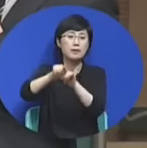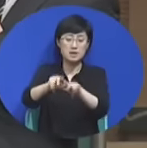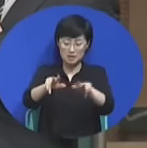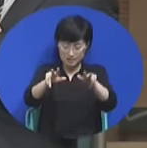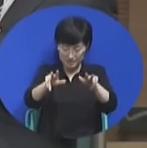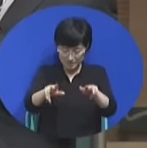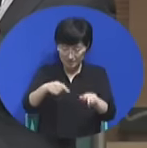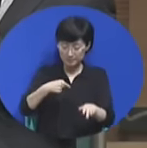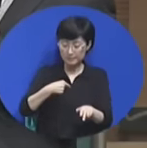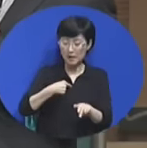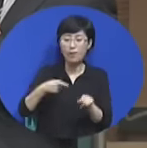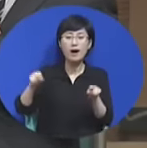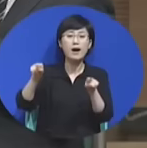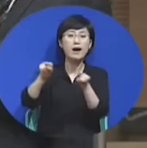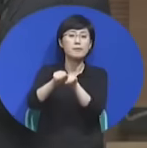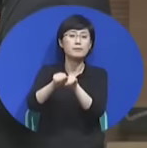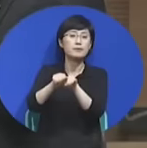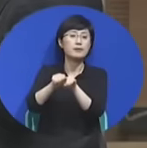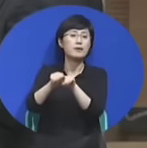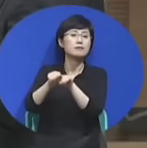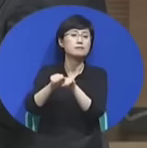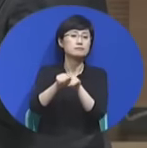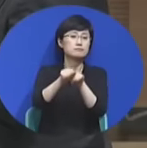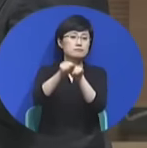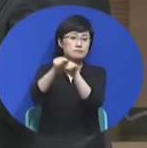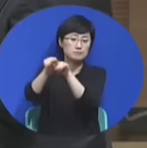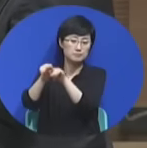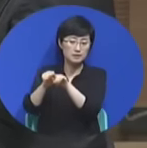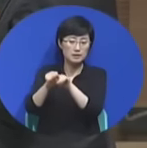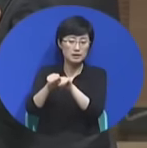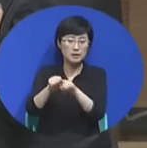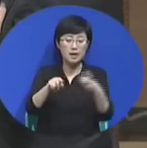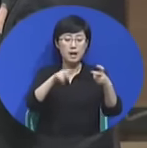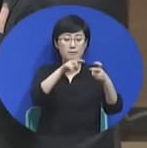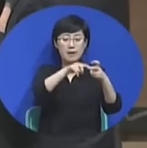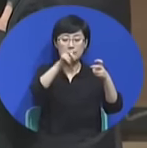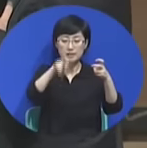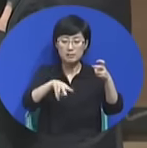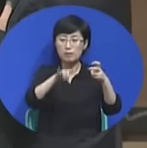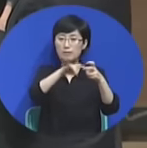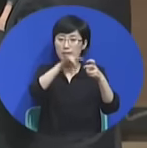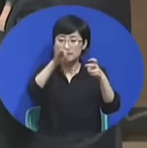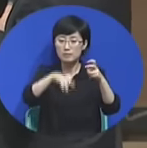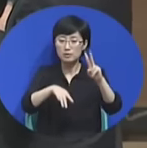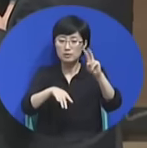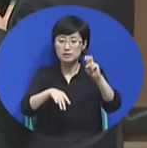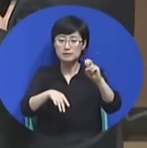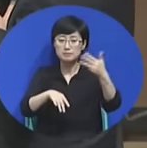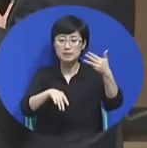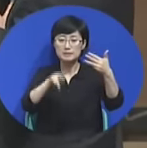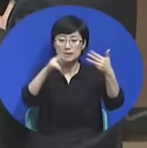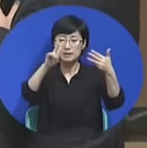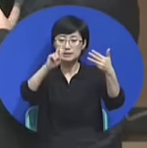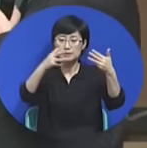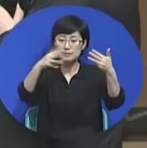지금도 나와 함께 계시는 거죠. 是现在也与我同在。 네. 마태복음 28장 우리 18절에서